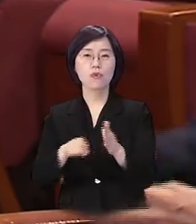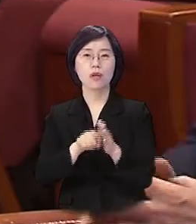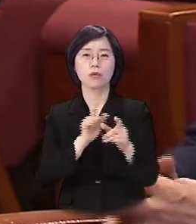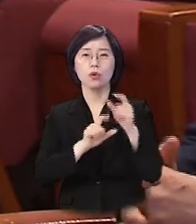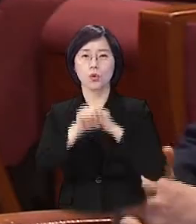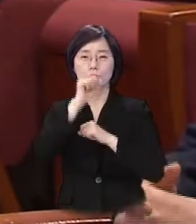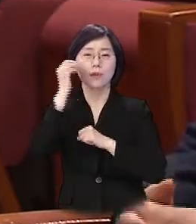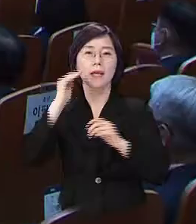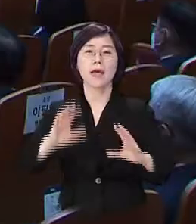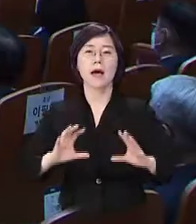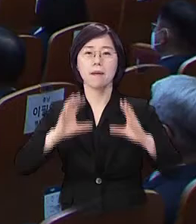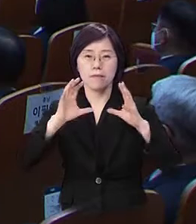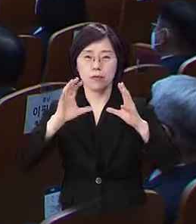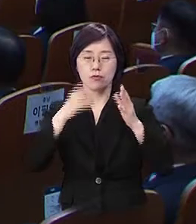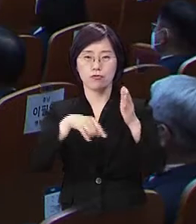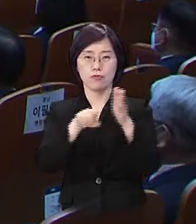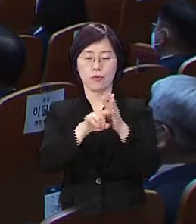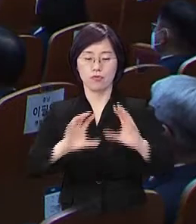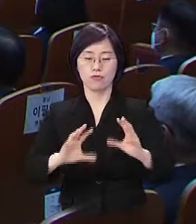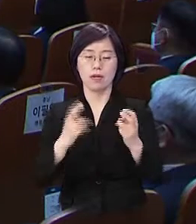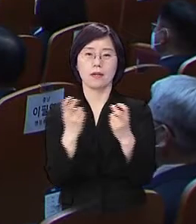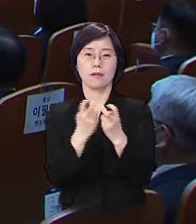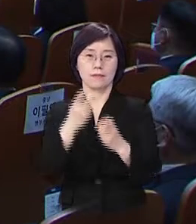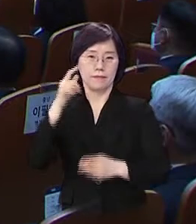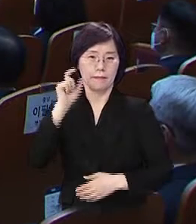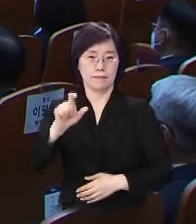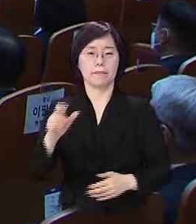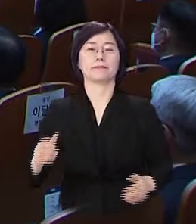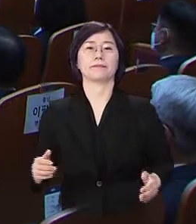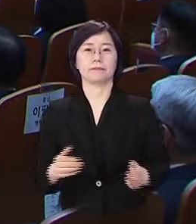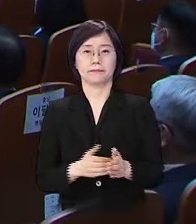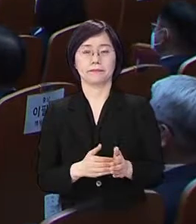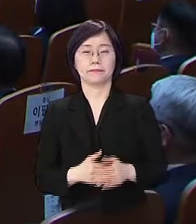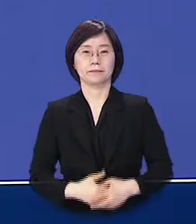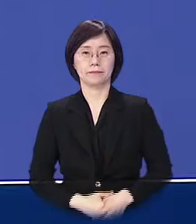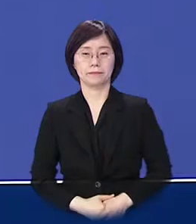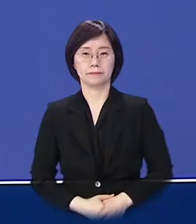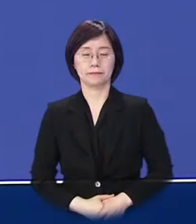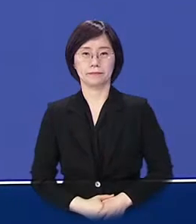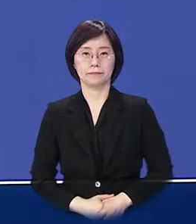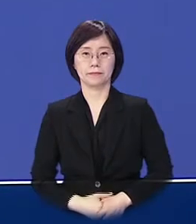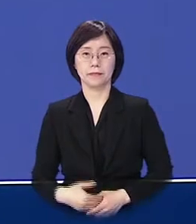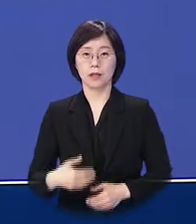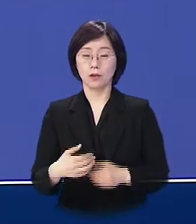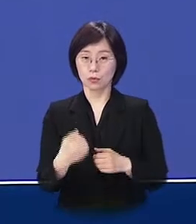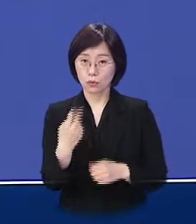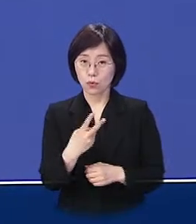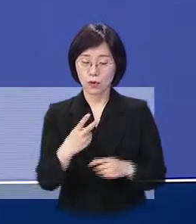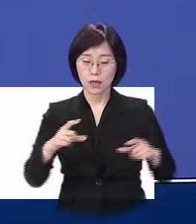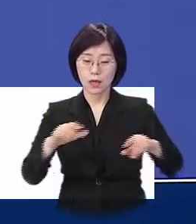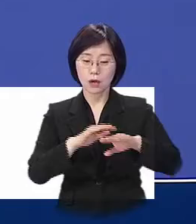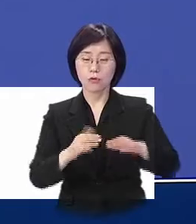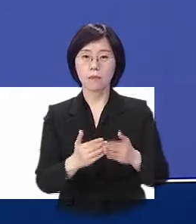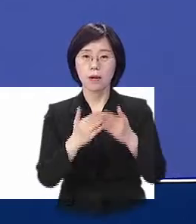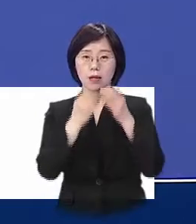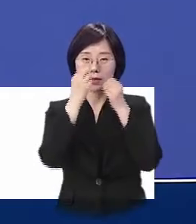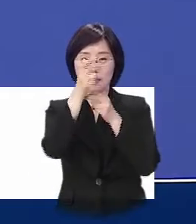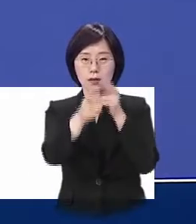나은 대한민국을 향한 국가 전략이라고 강조했습니다. 그러면서 지역균형